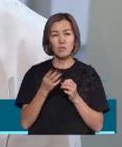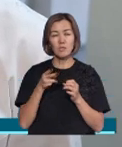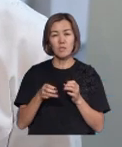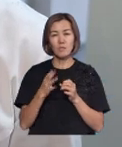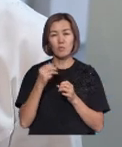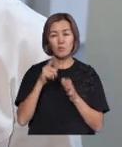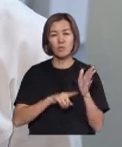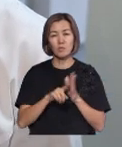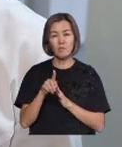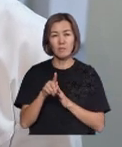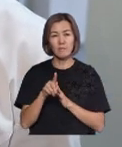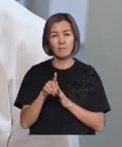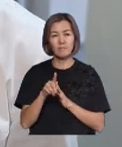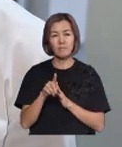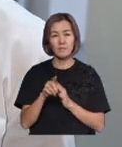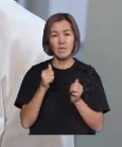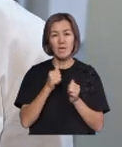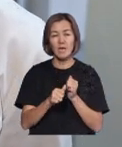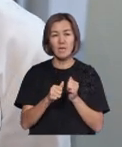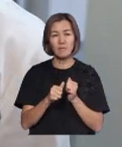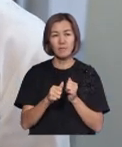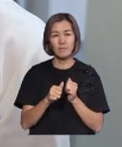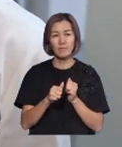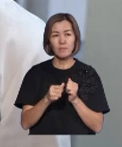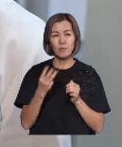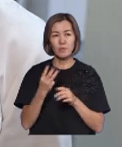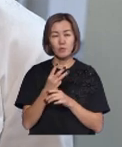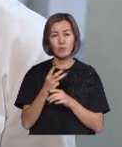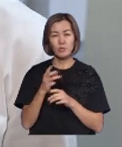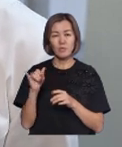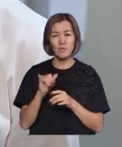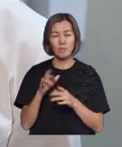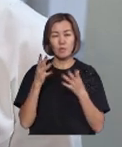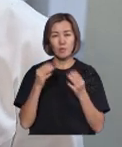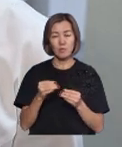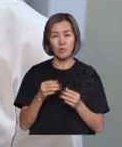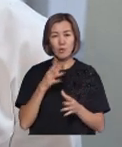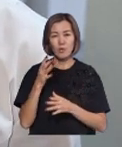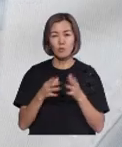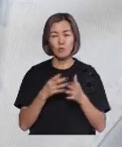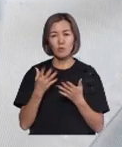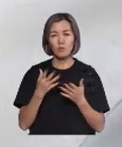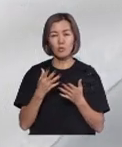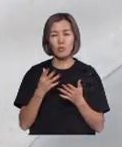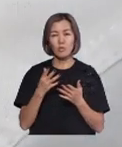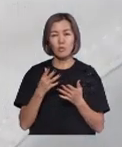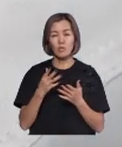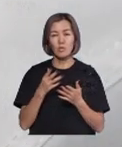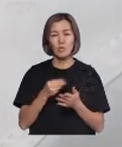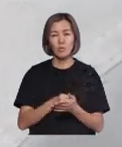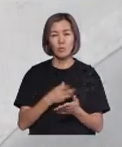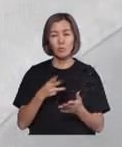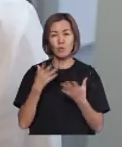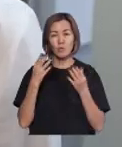2014 жылдан бастап, әрбір 3-ші сенбі сайын дүниежүзілік сүйек кемігі донор күні аталып өтіп